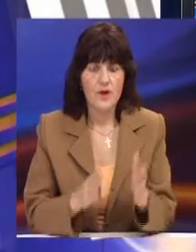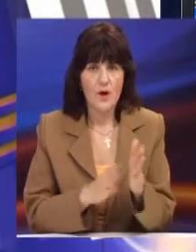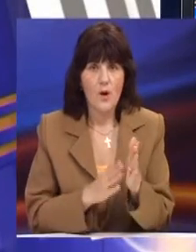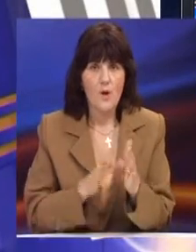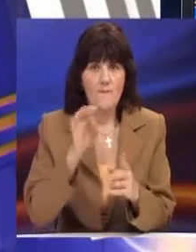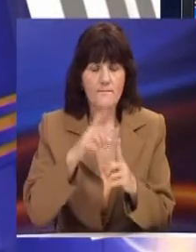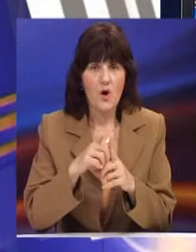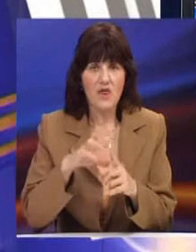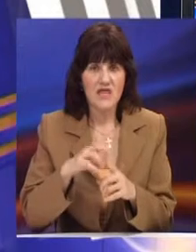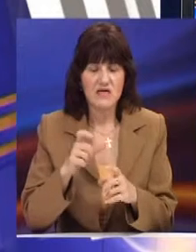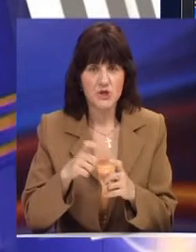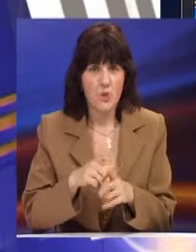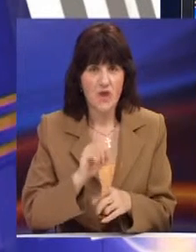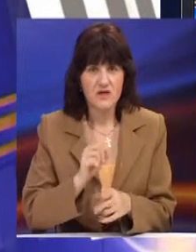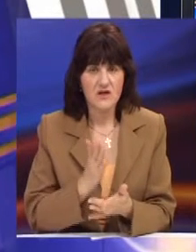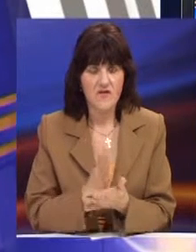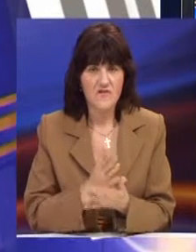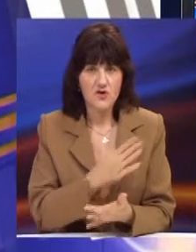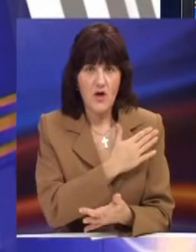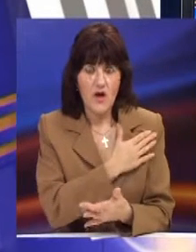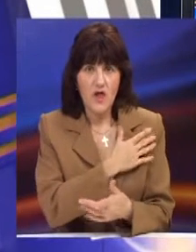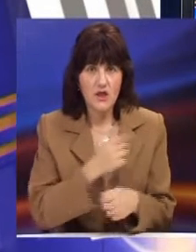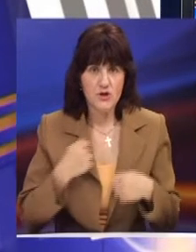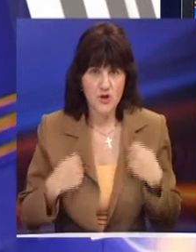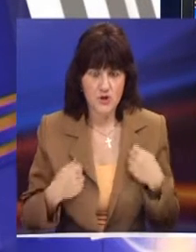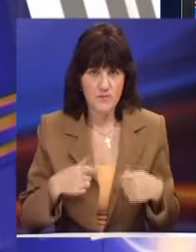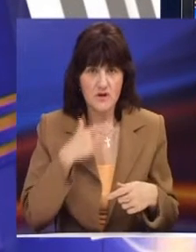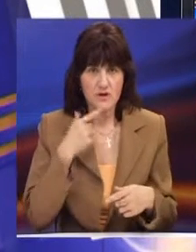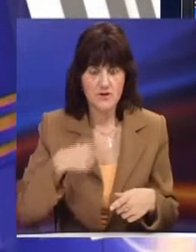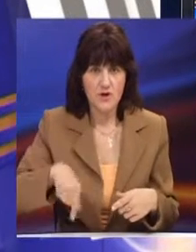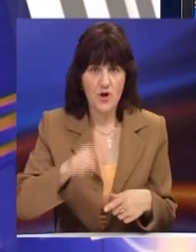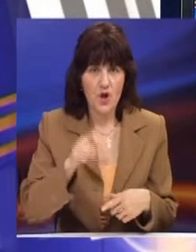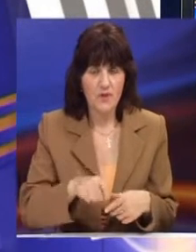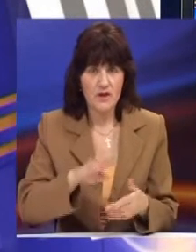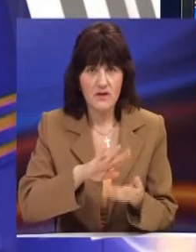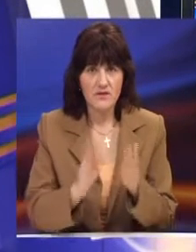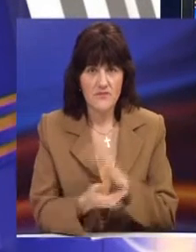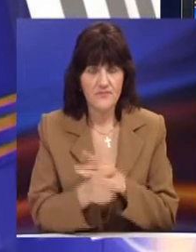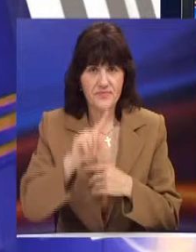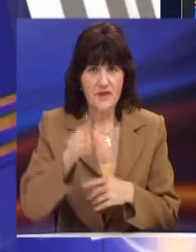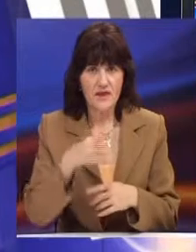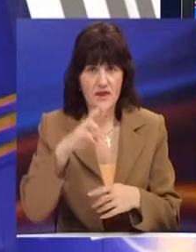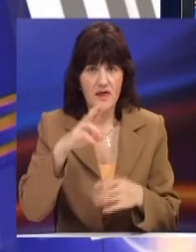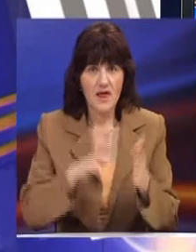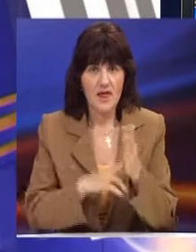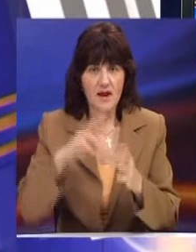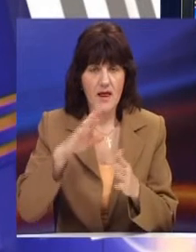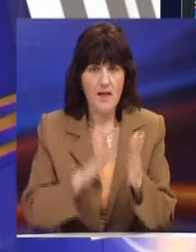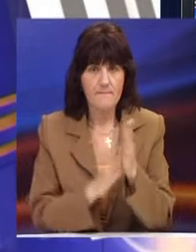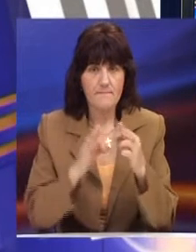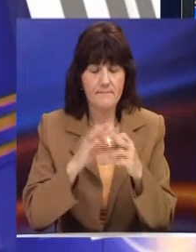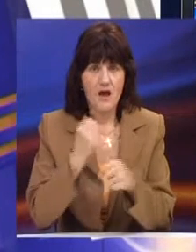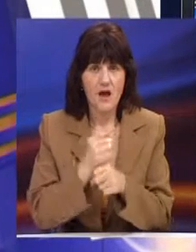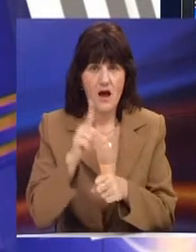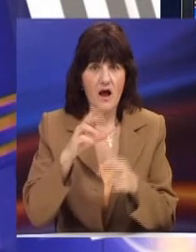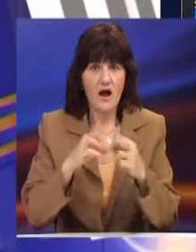Modest Dulić nije više gradonačelnik Subotice, odlučili su odbornici lokalnog parlamenta. Na njegovo mesto imenovan je Jene Maglaji ispred